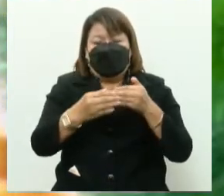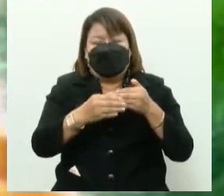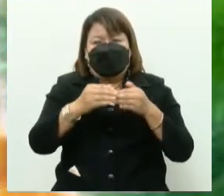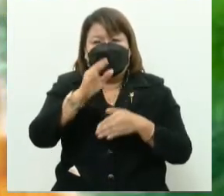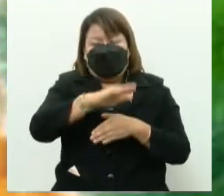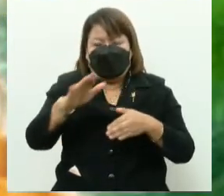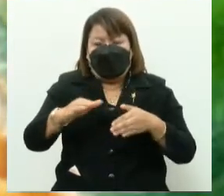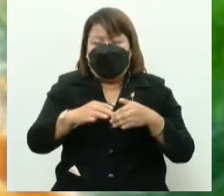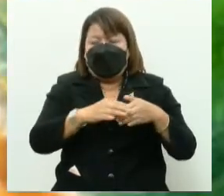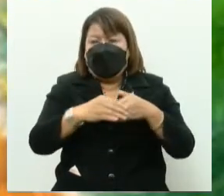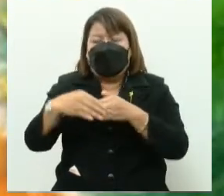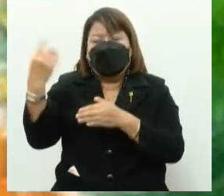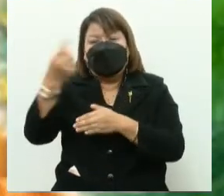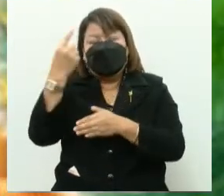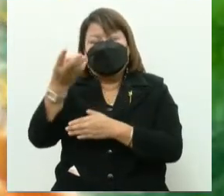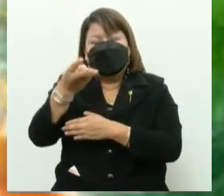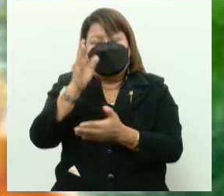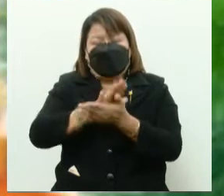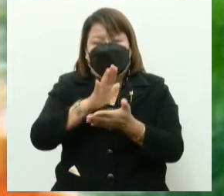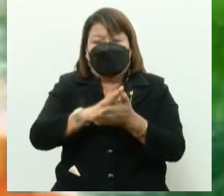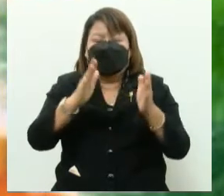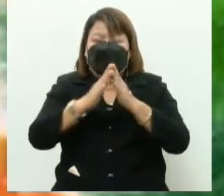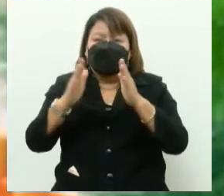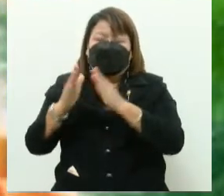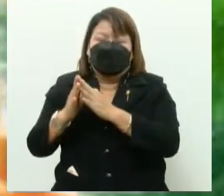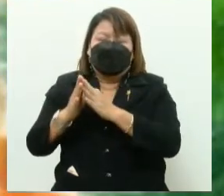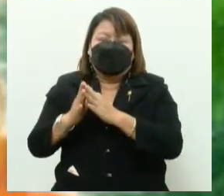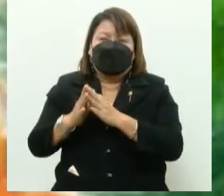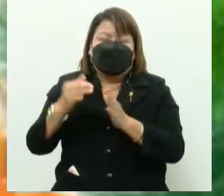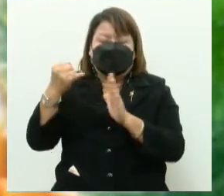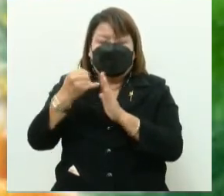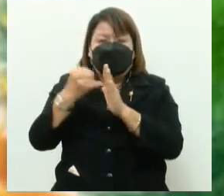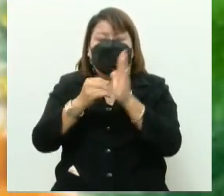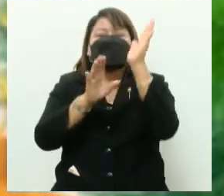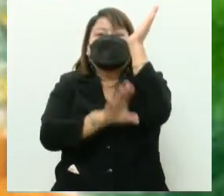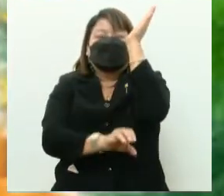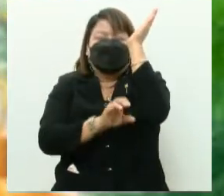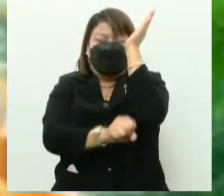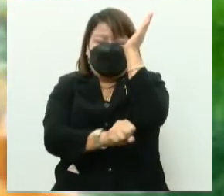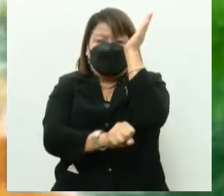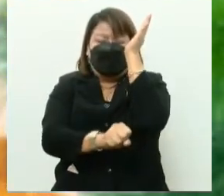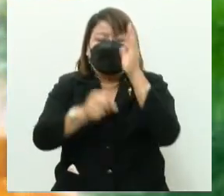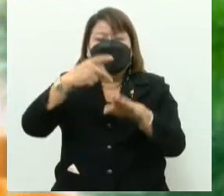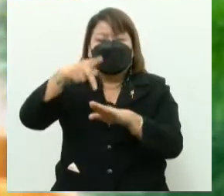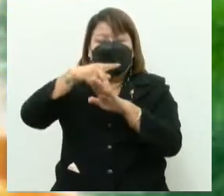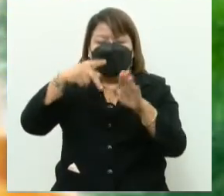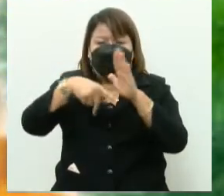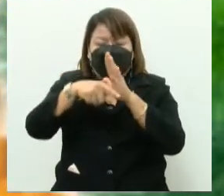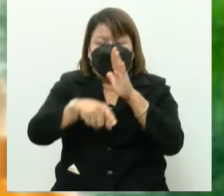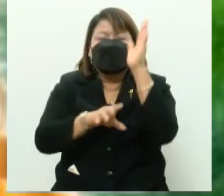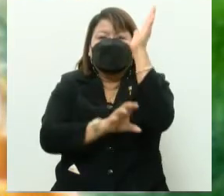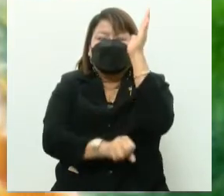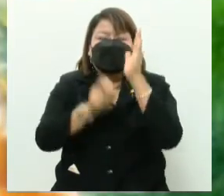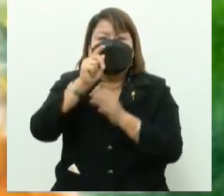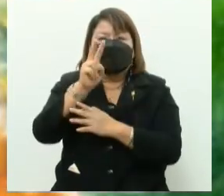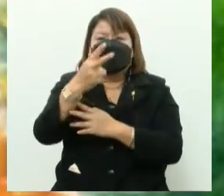โครงการเศรษฐกิจพอเพียงของโรงเรียนชุมชนบ้านทางควายจังหวัดสงขลาสังกัดสำนักงานเขตพื้นที่การศึกษาประถมศึกษาสงขลาเขต3